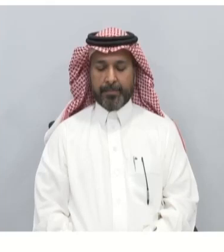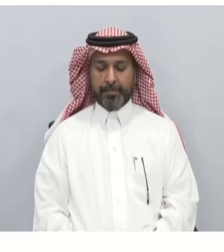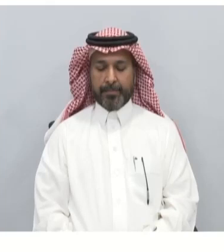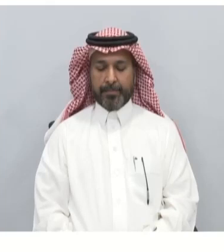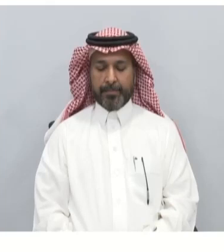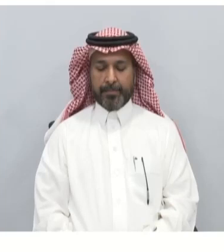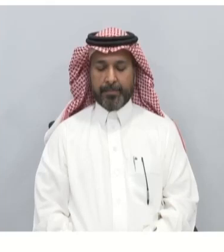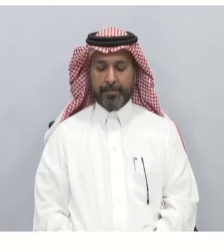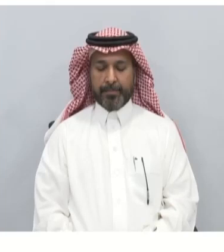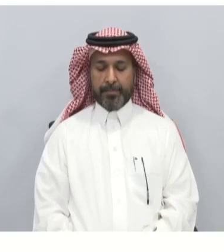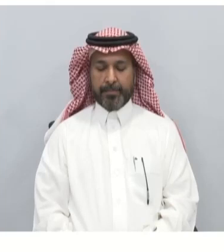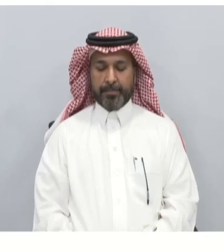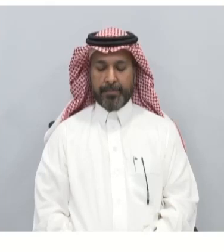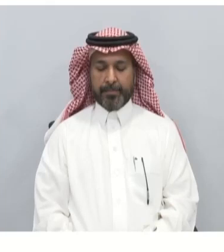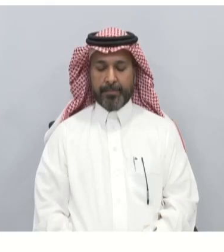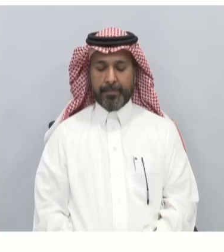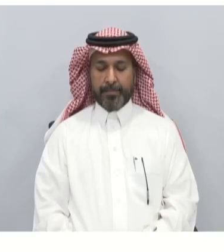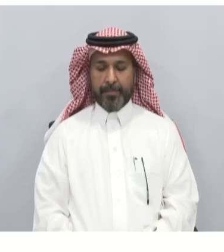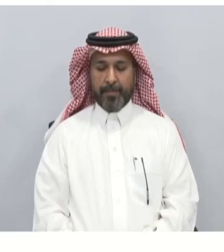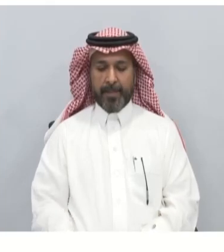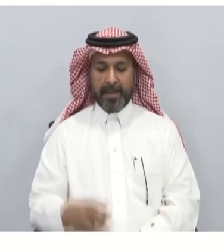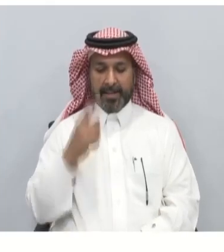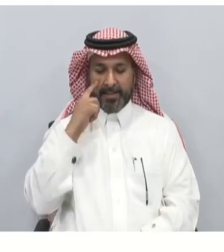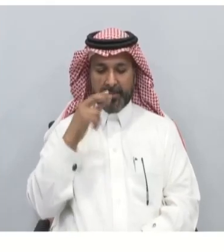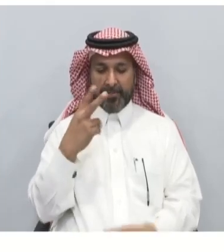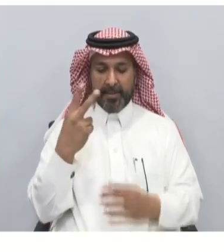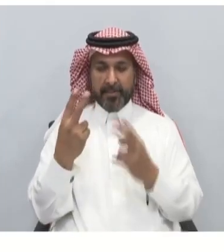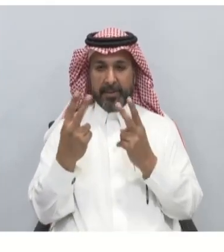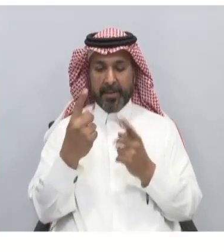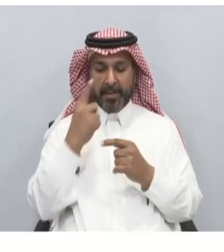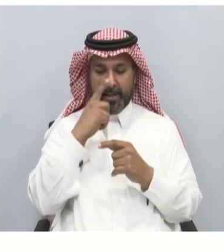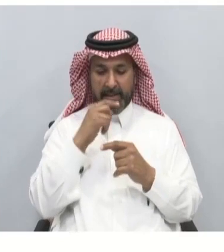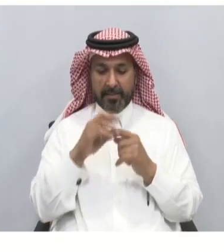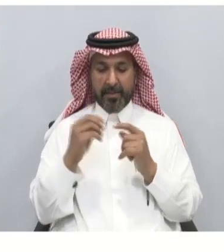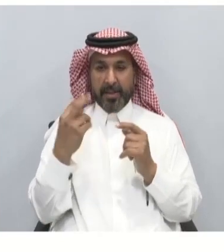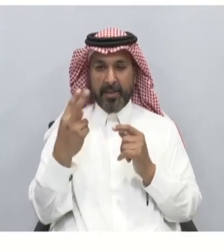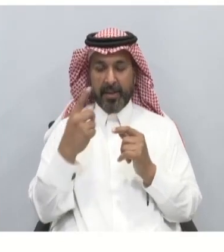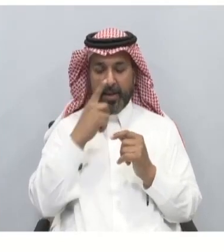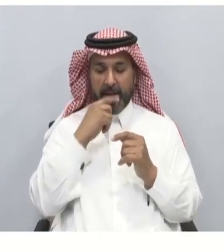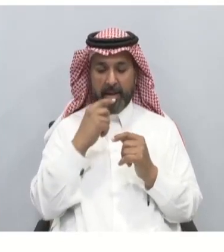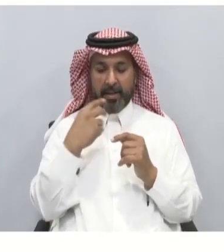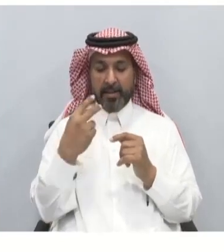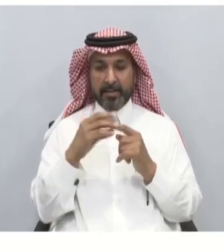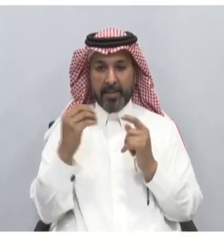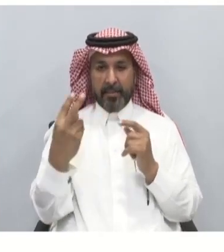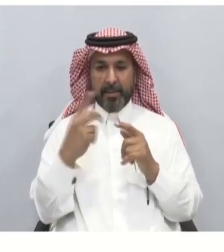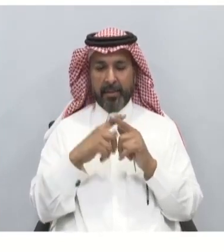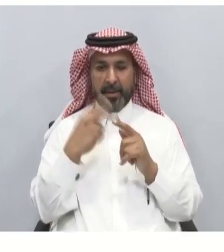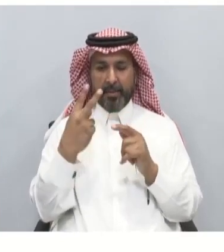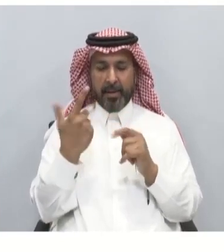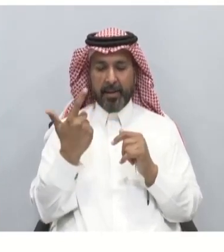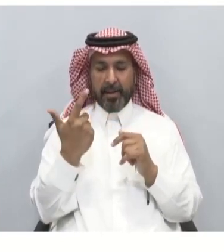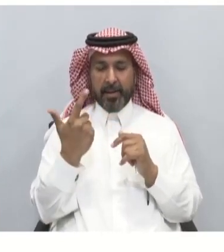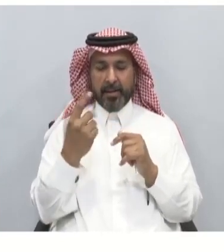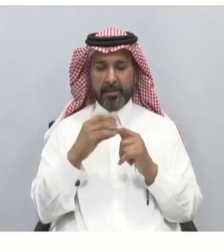سالب 2 في 2 سالب 4، هل عطاني 23؟ لا، لكن لو جمعت 27 راح يعطيني